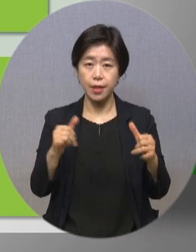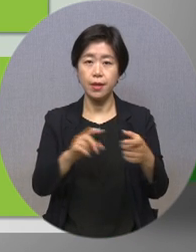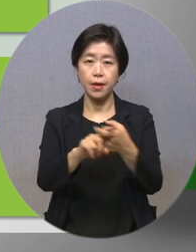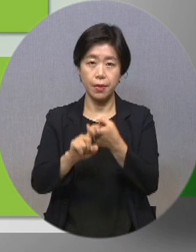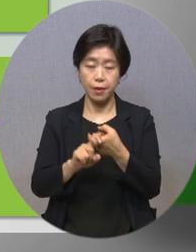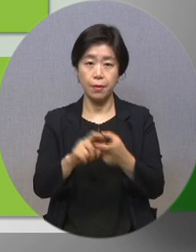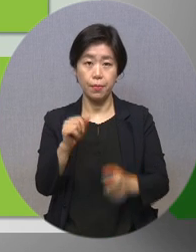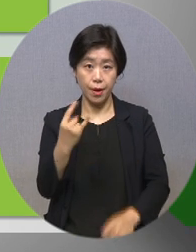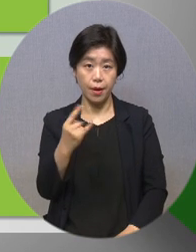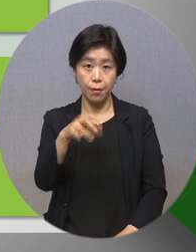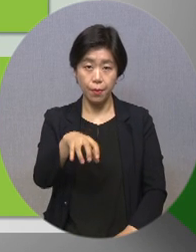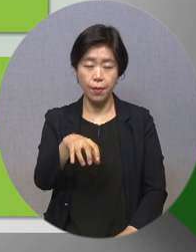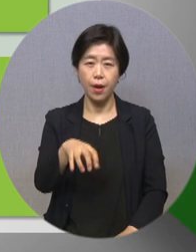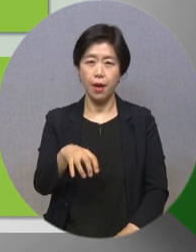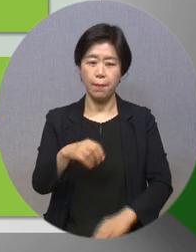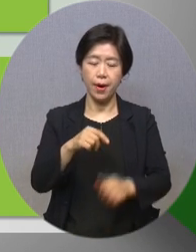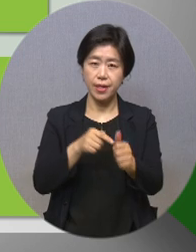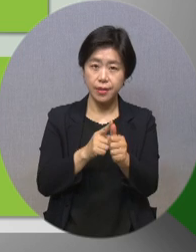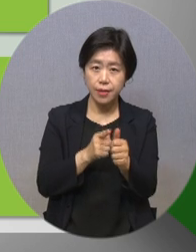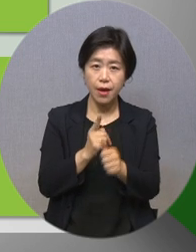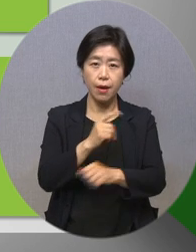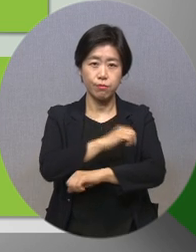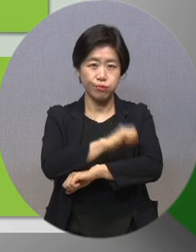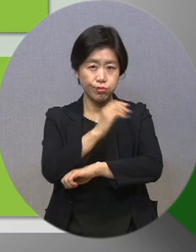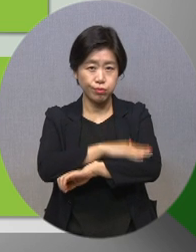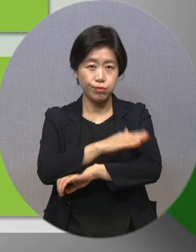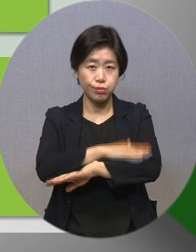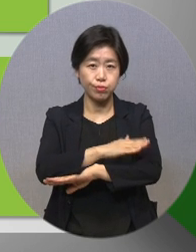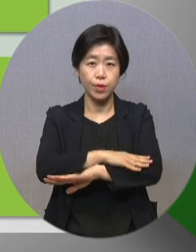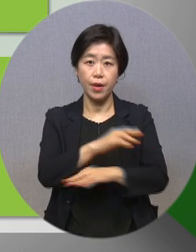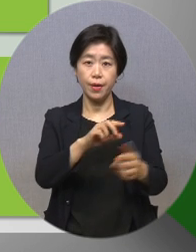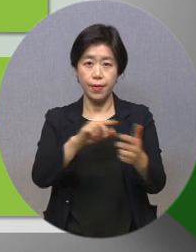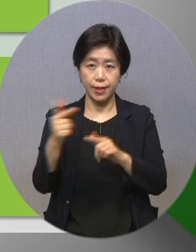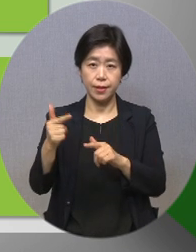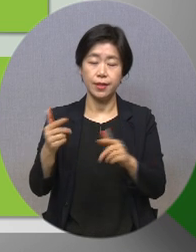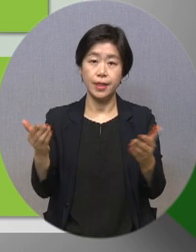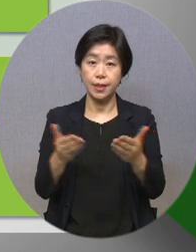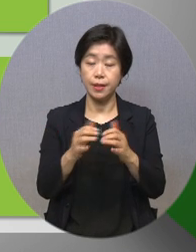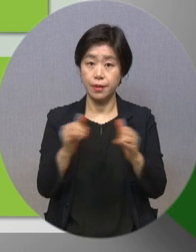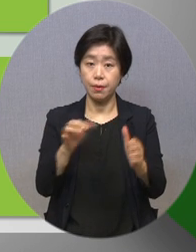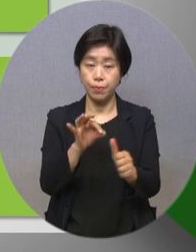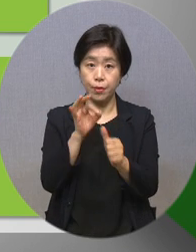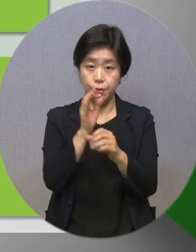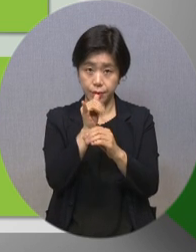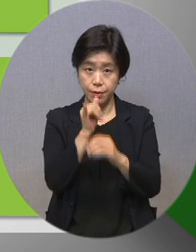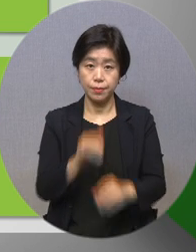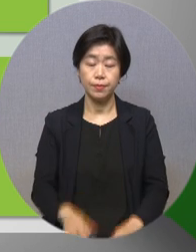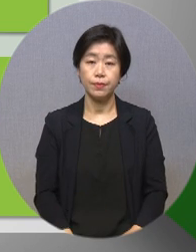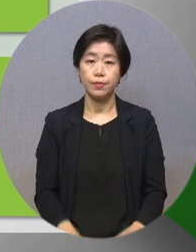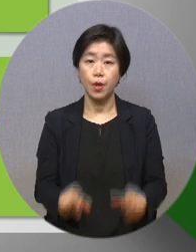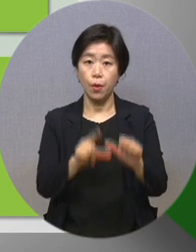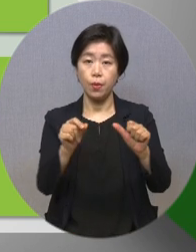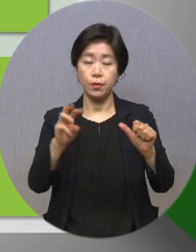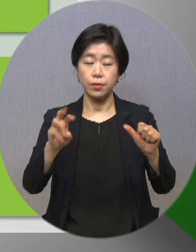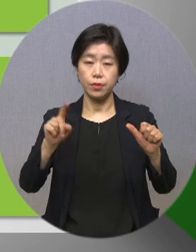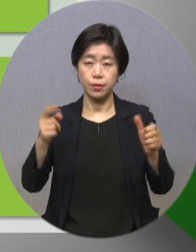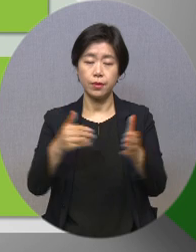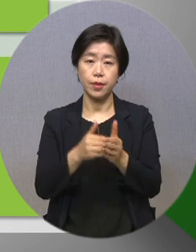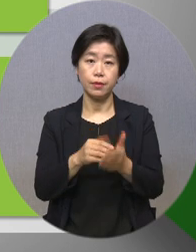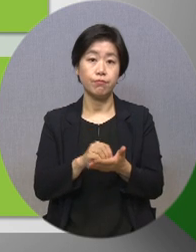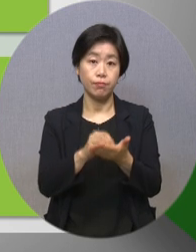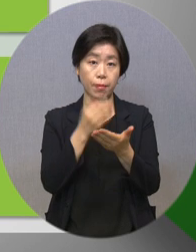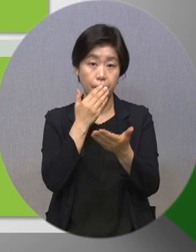한국참여자치장애인총연합회에서 인쇄 목재 가구 및 제조 분야 종사원을 모집합니다. 접수 마감일은 5월 31일까지며